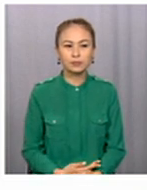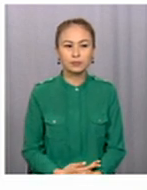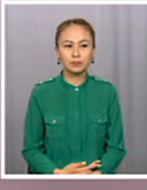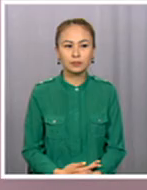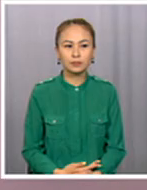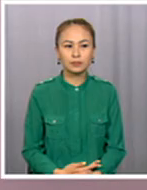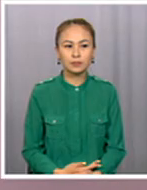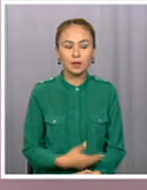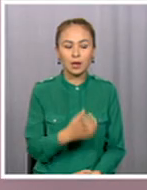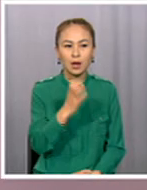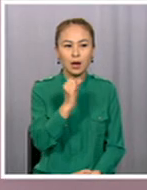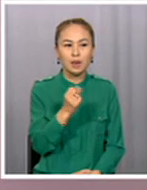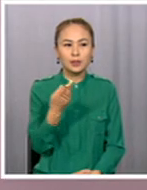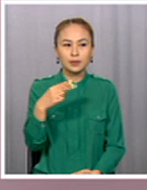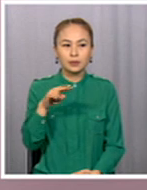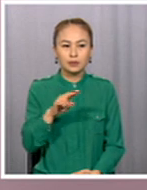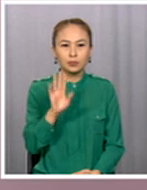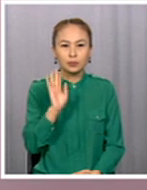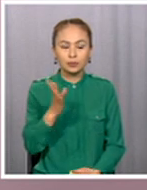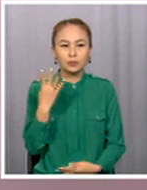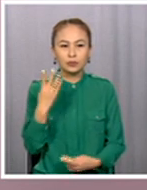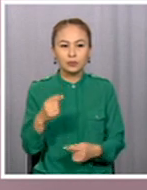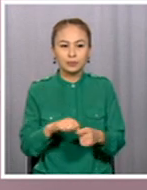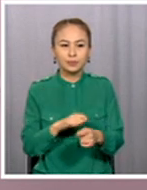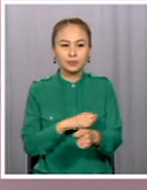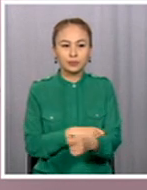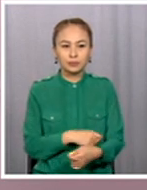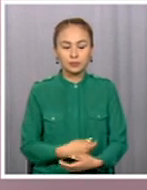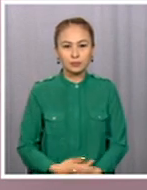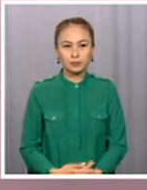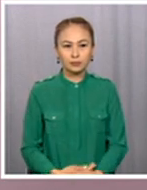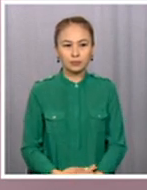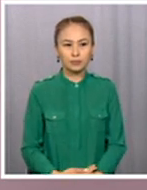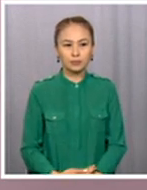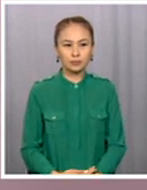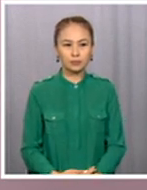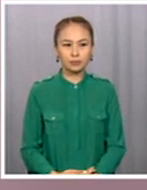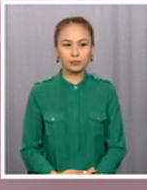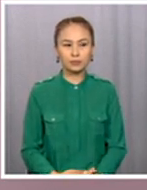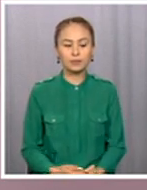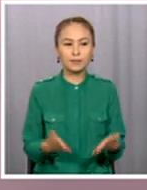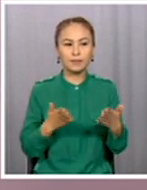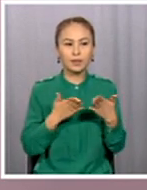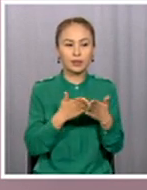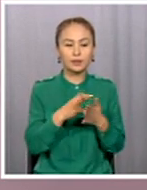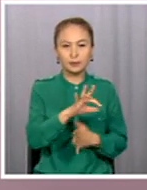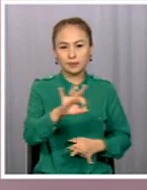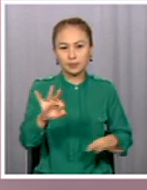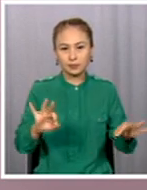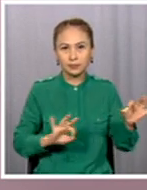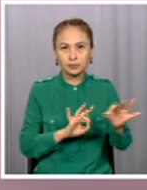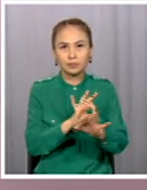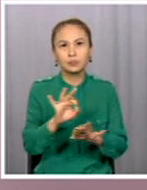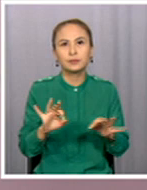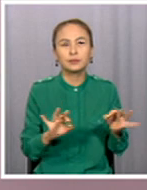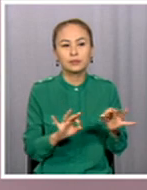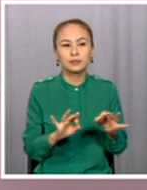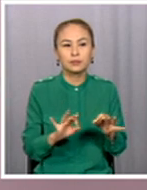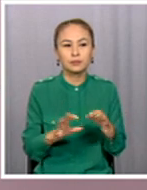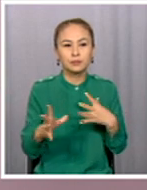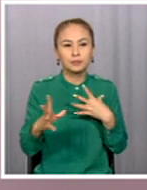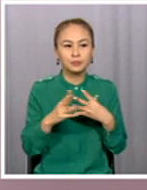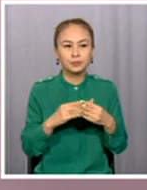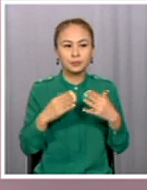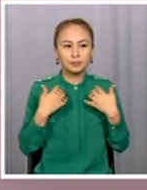қабырғасы 4 метр екен. Олай болса, балалар, қайықтың желкенінің периметрін бірге